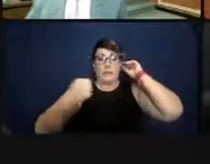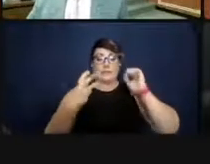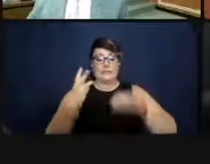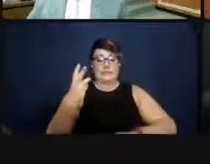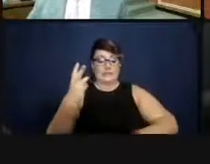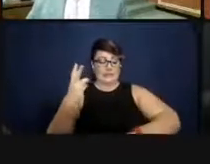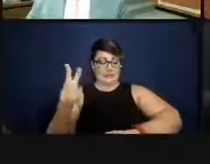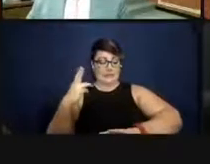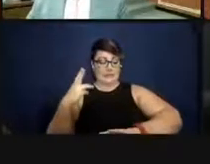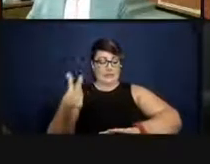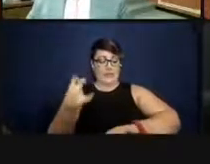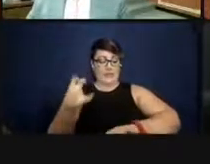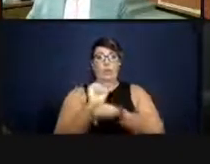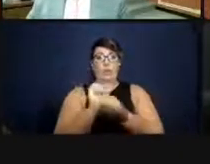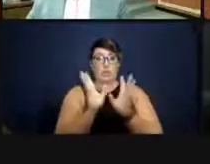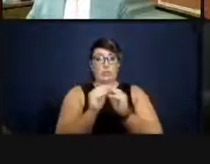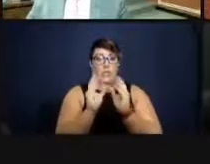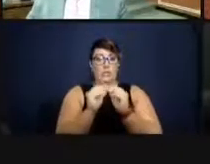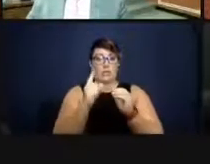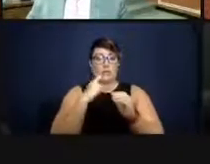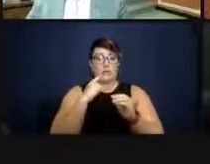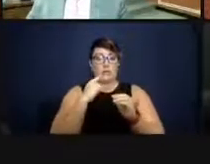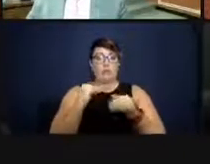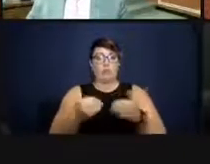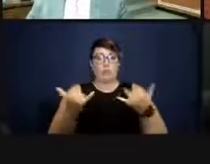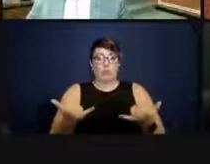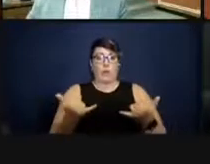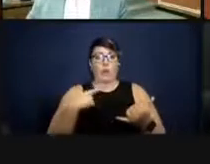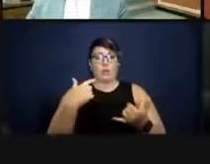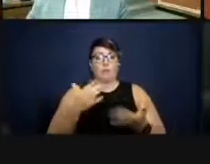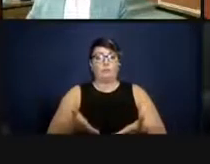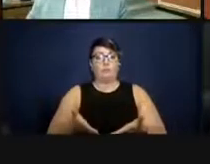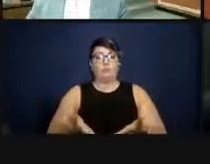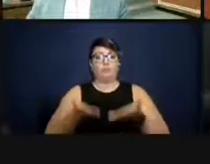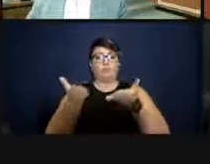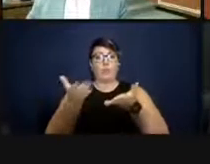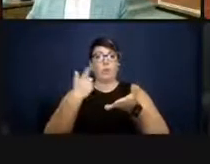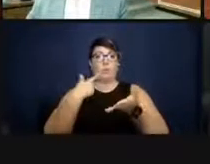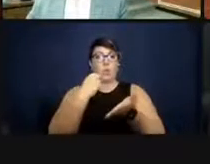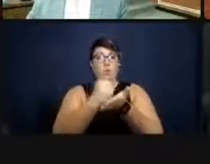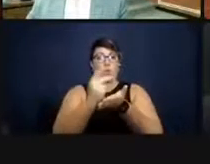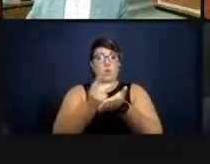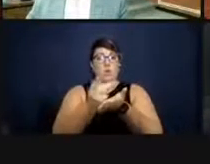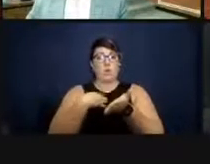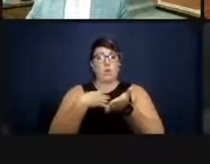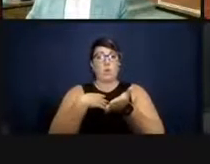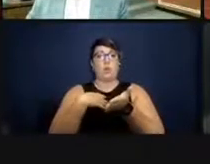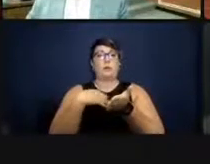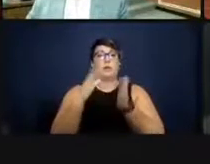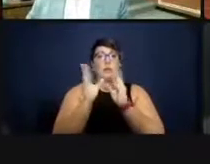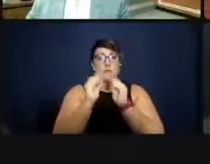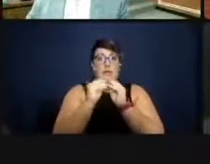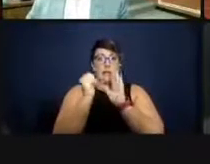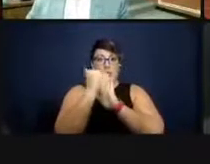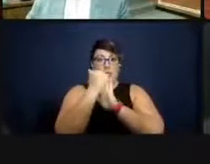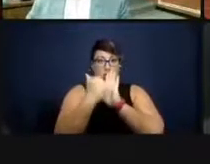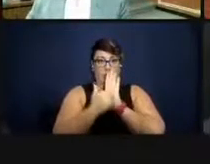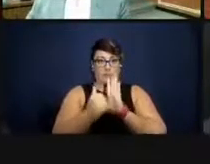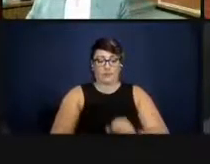kwa mkutano wetu wa leo na ningependa tupitishe mswada